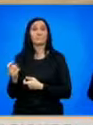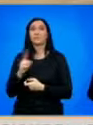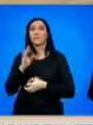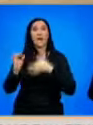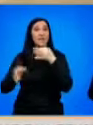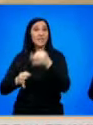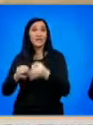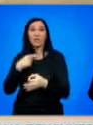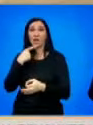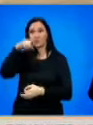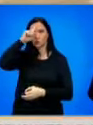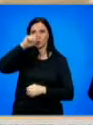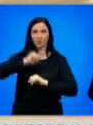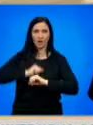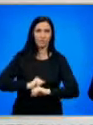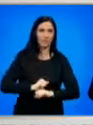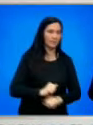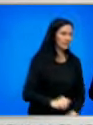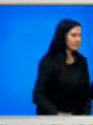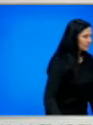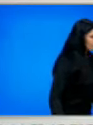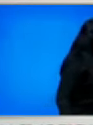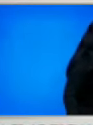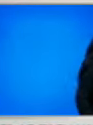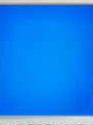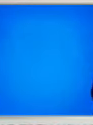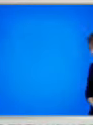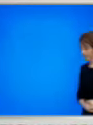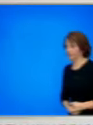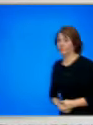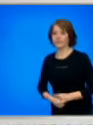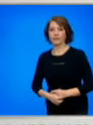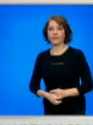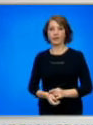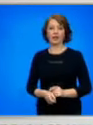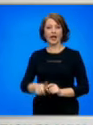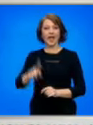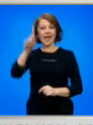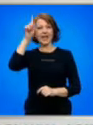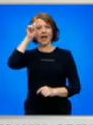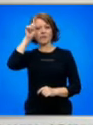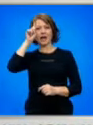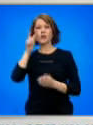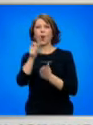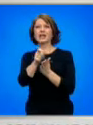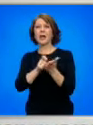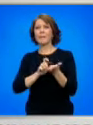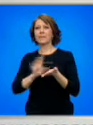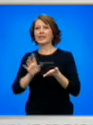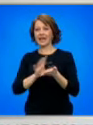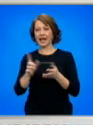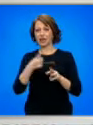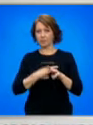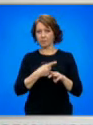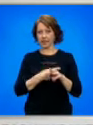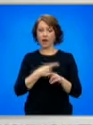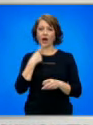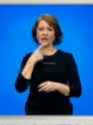още столичния кмет. В същото време германското списание Шпигел излезе с материал, че германци, които са